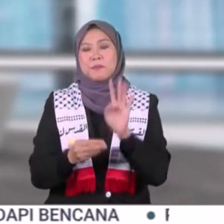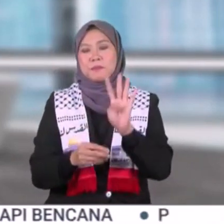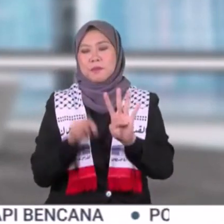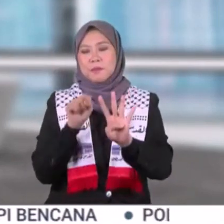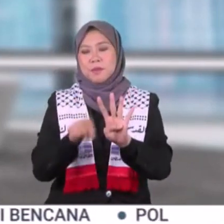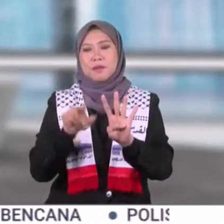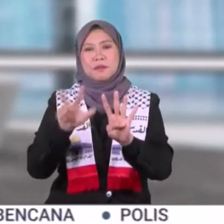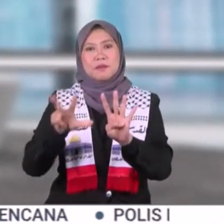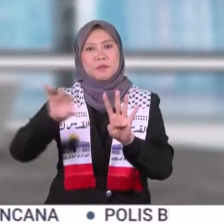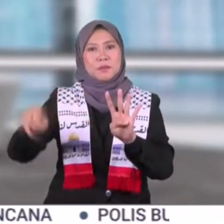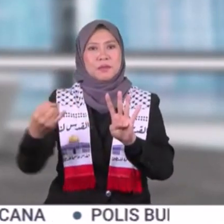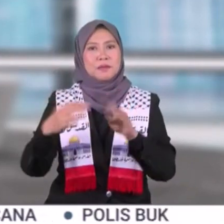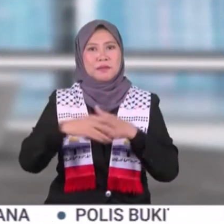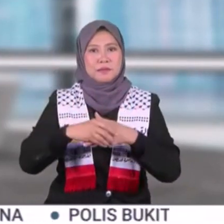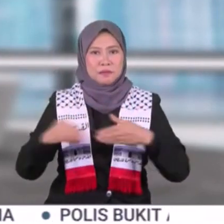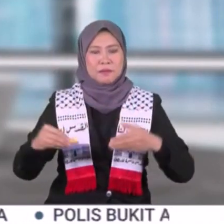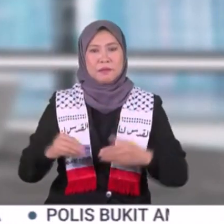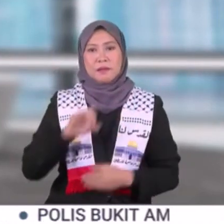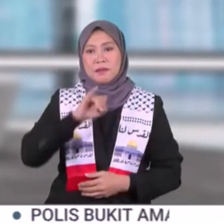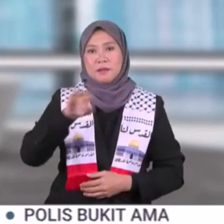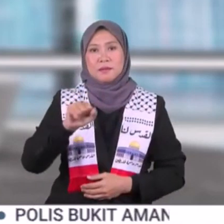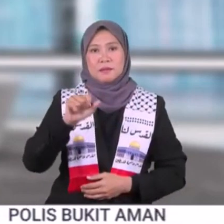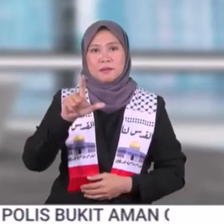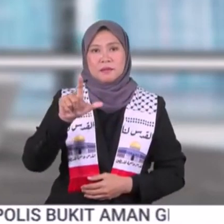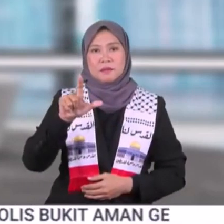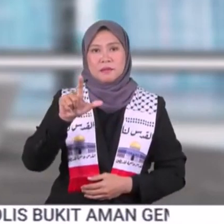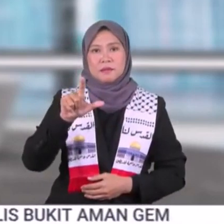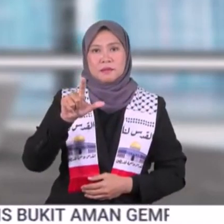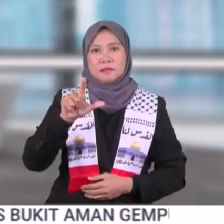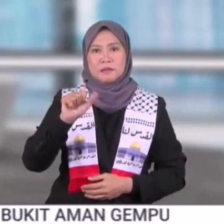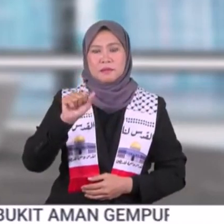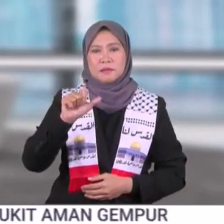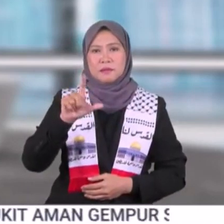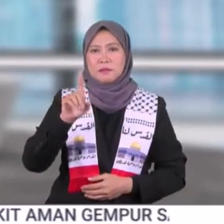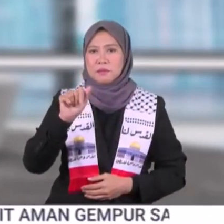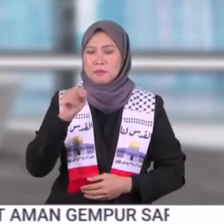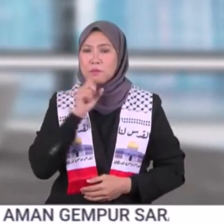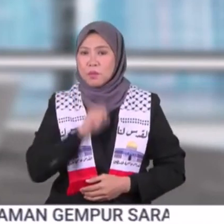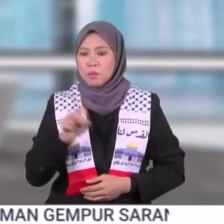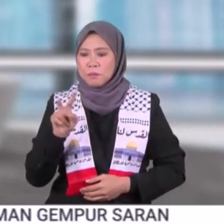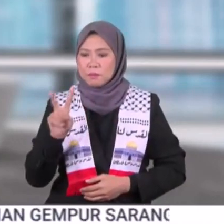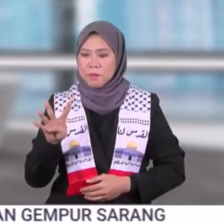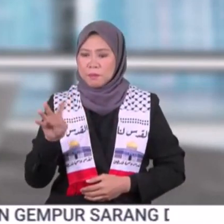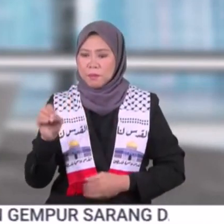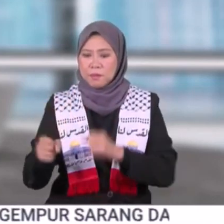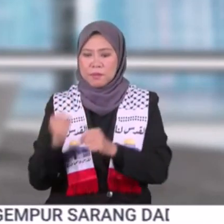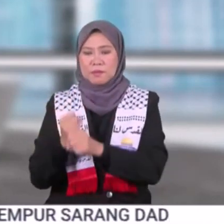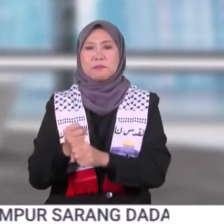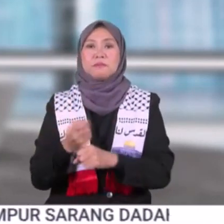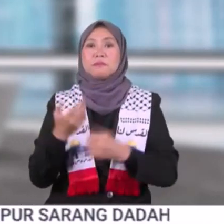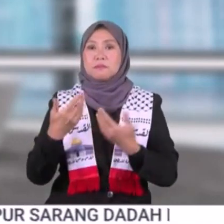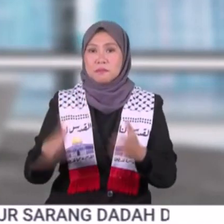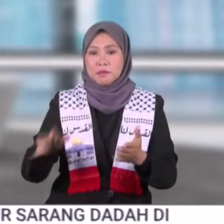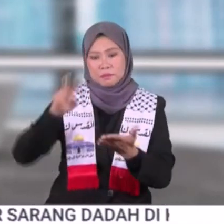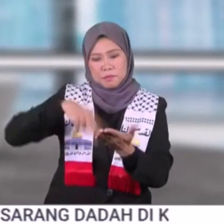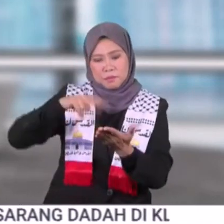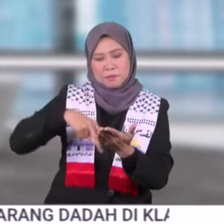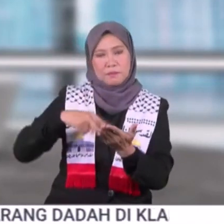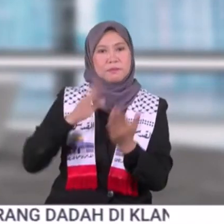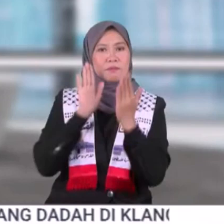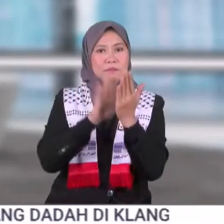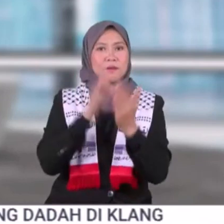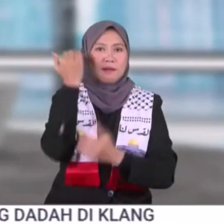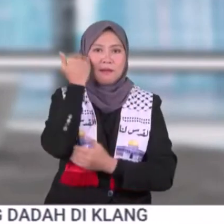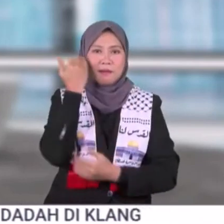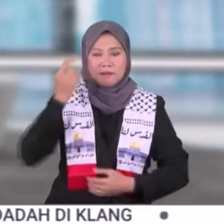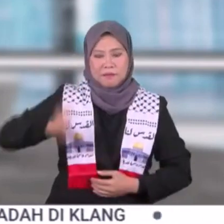4.3 juta Jonathan wong fatp 40 membuat Pengakuan itu selepas pertuduhan dibacakan di hadapan